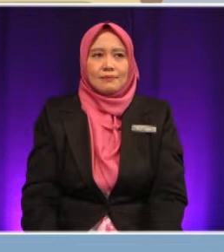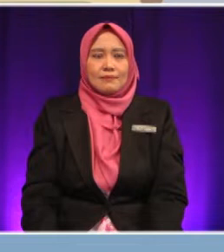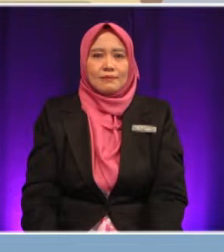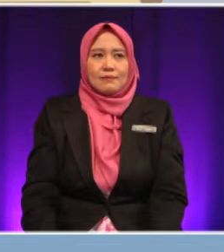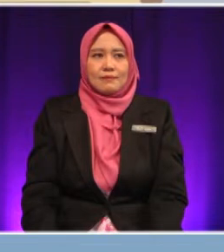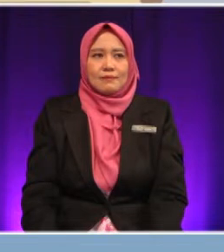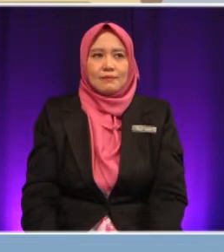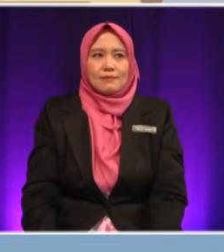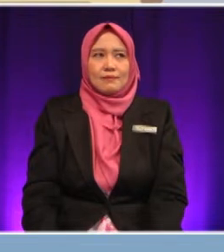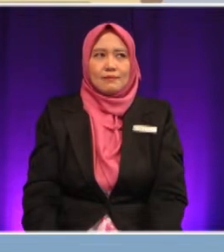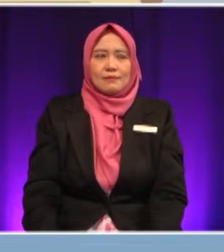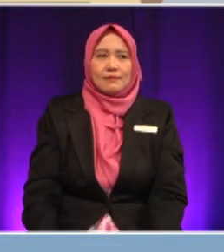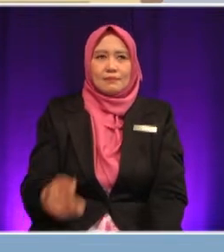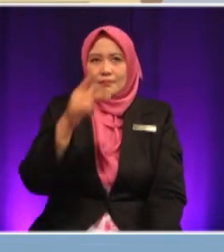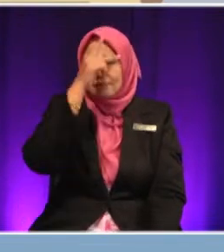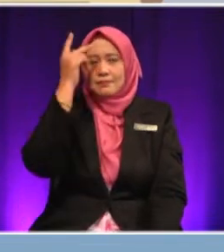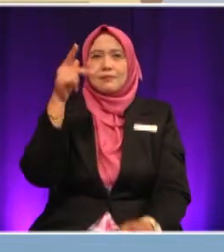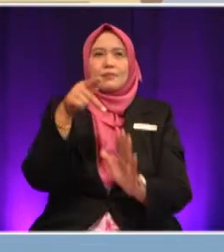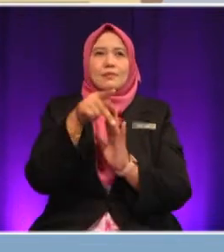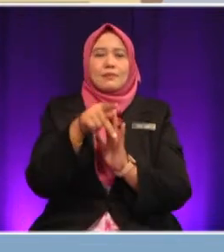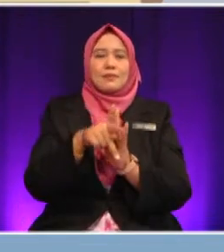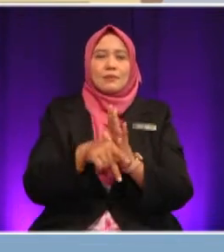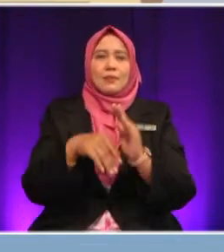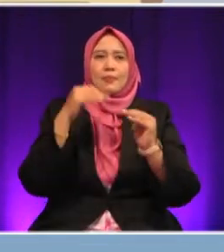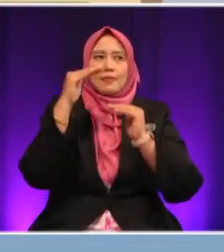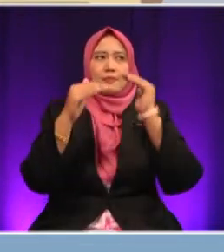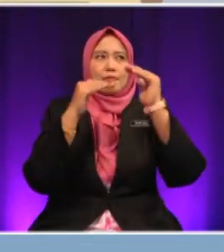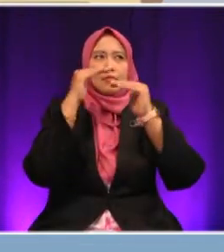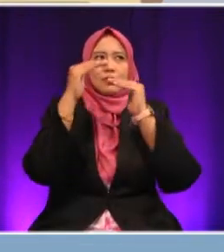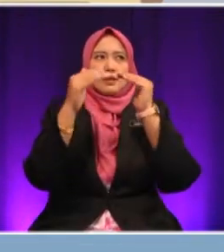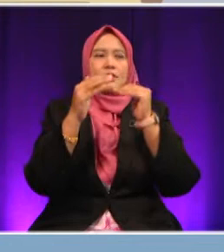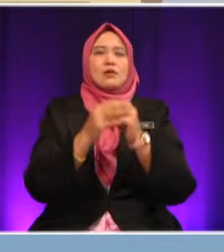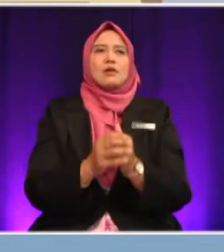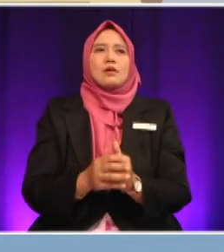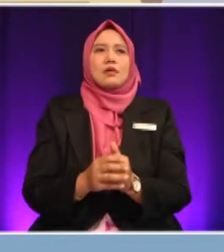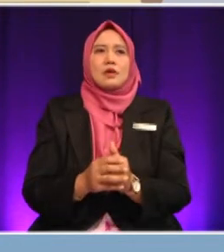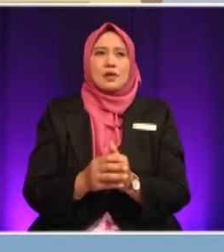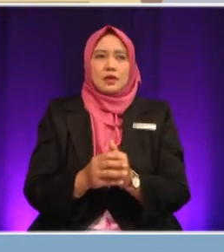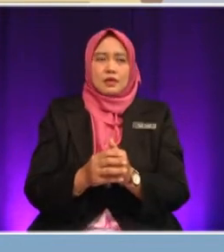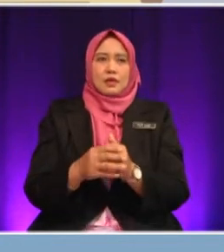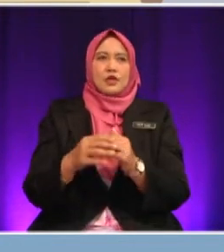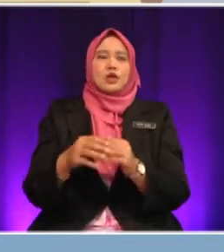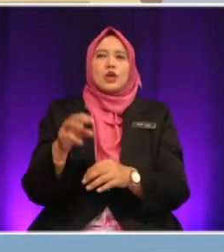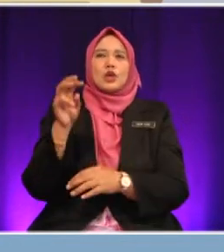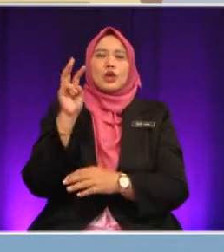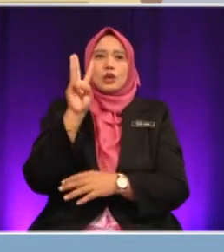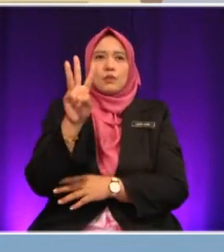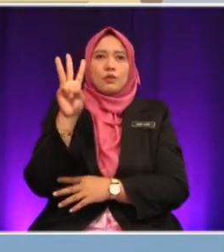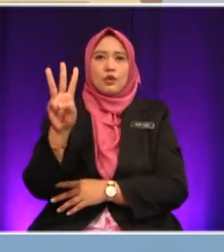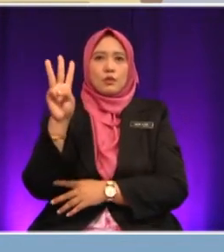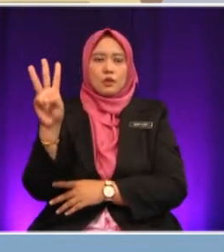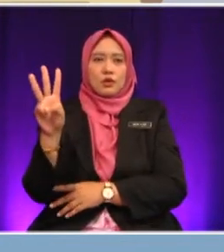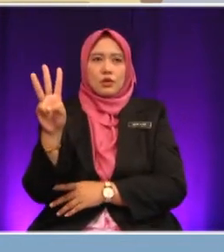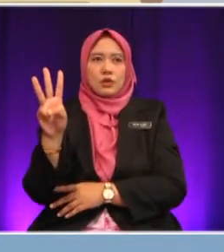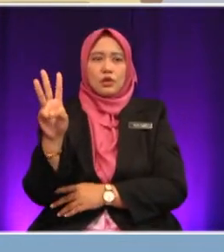Hai agrania pembangun laman web Ade menggunakan bahasa prescriptions berani pembangunan mawe adalah